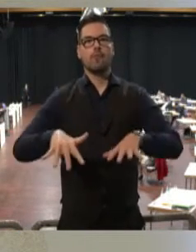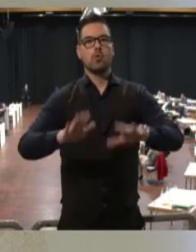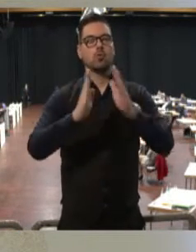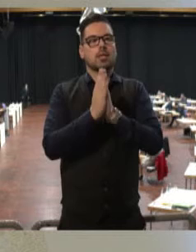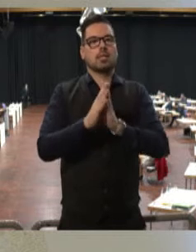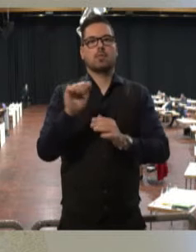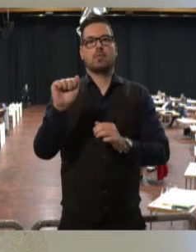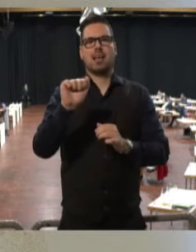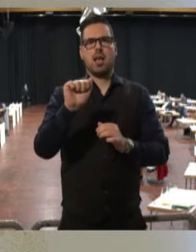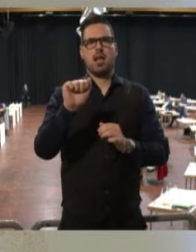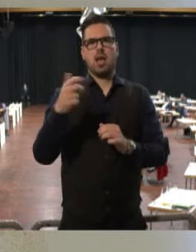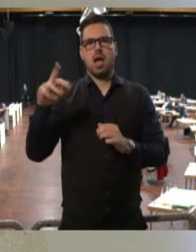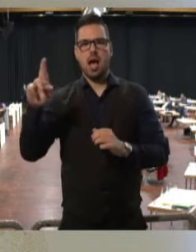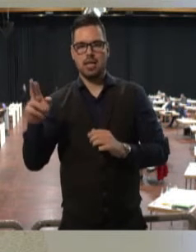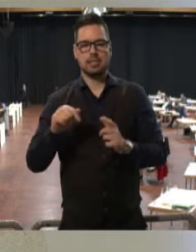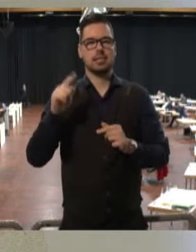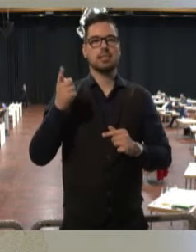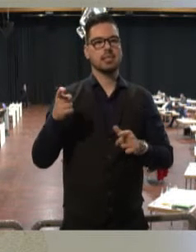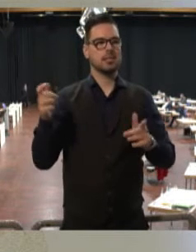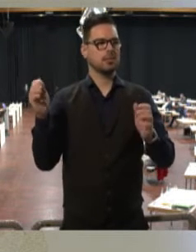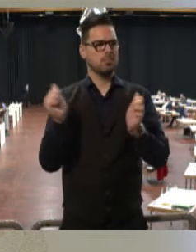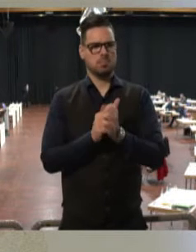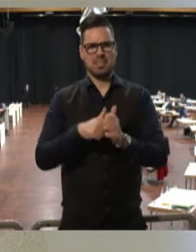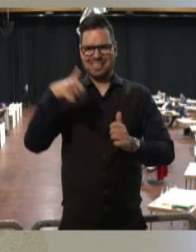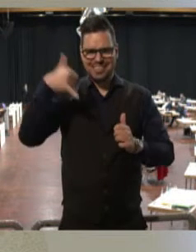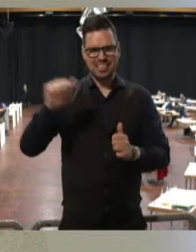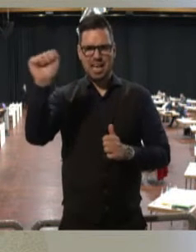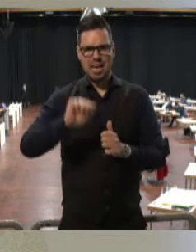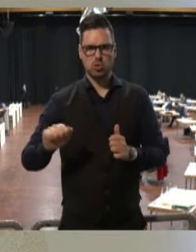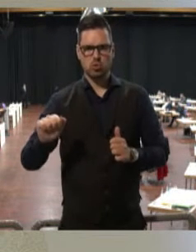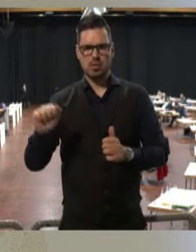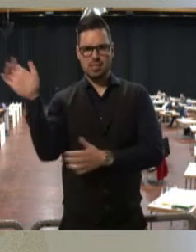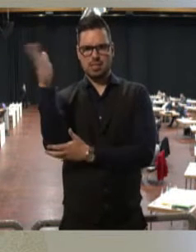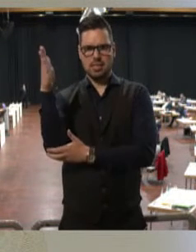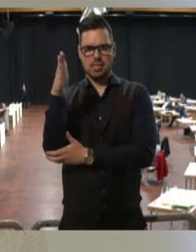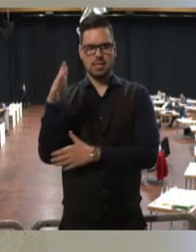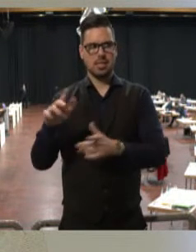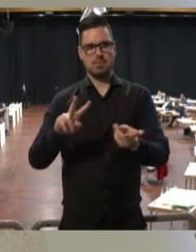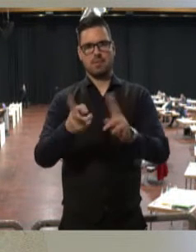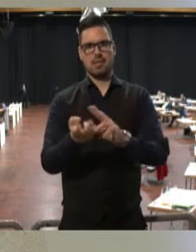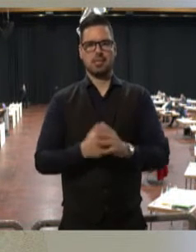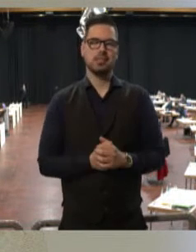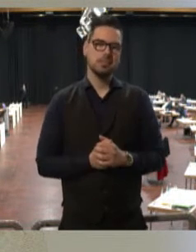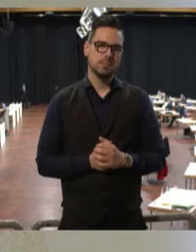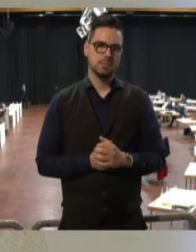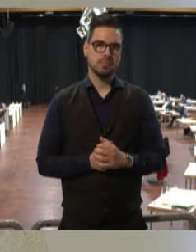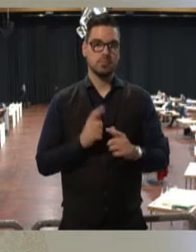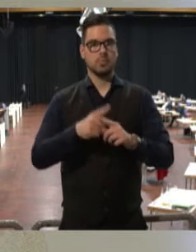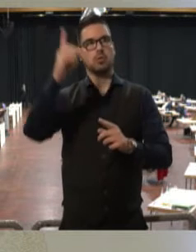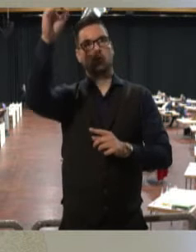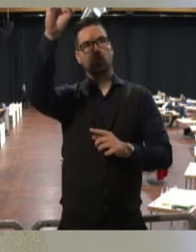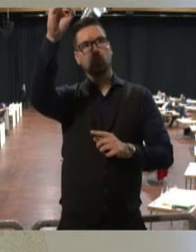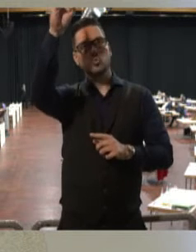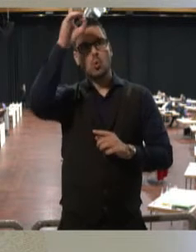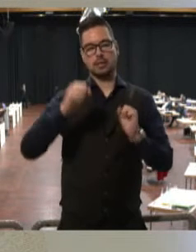A in Verbindung zu bringen mit dem aktuellen Klimawandel und vor allem mit deutschen